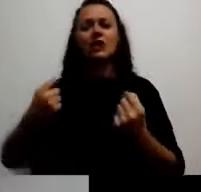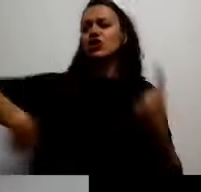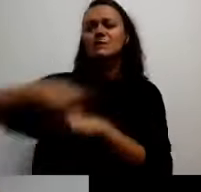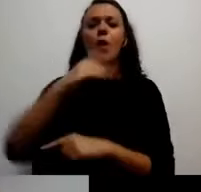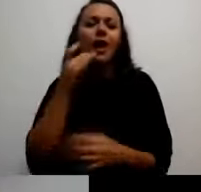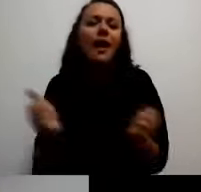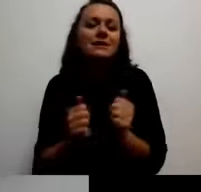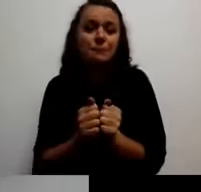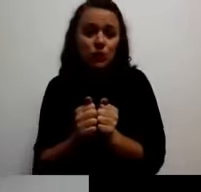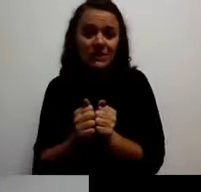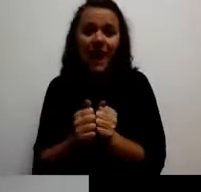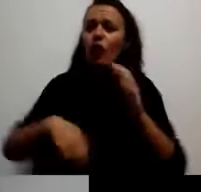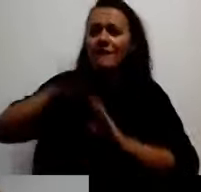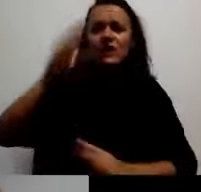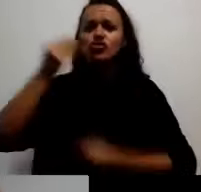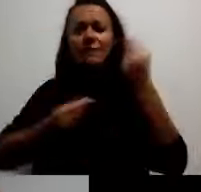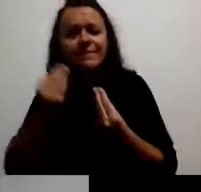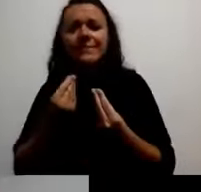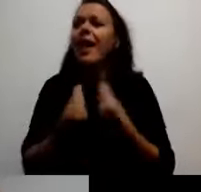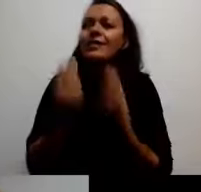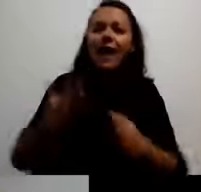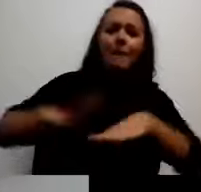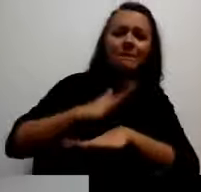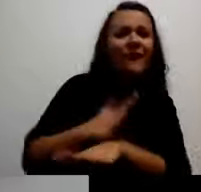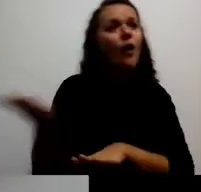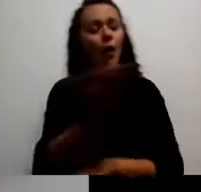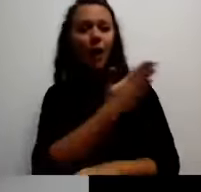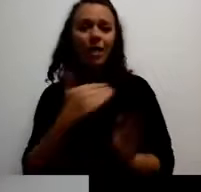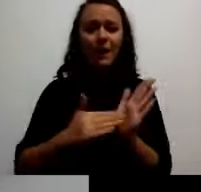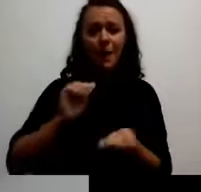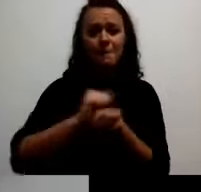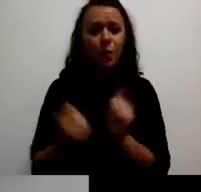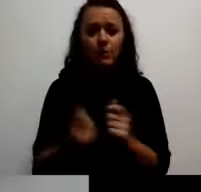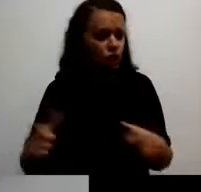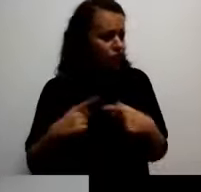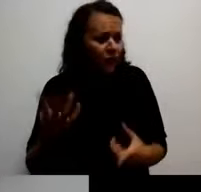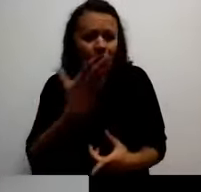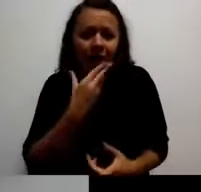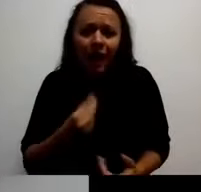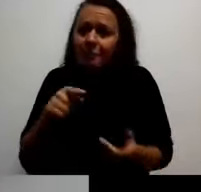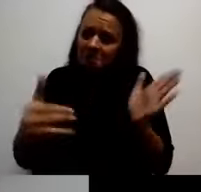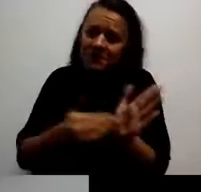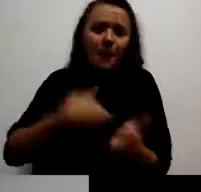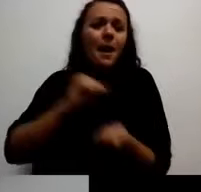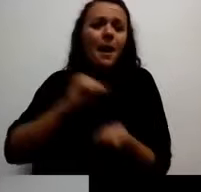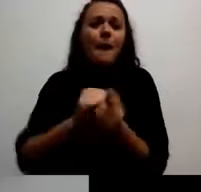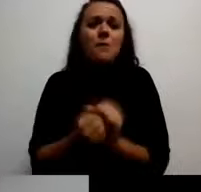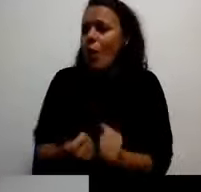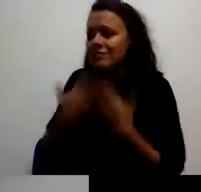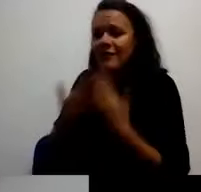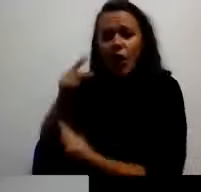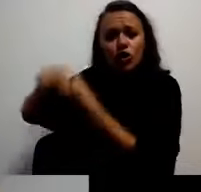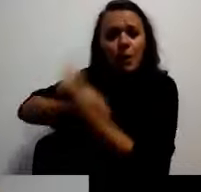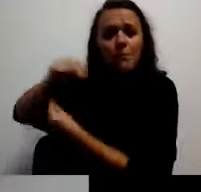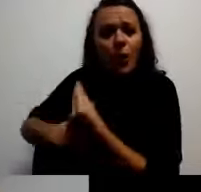Inspirišemo nove da se bore jer je život lep, vredan borbe. Jer je porodica naša snaga